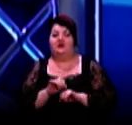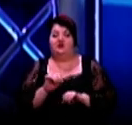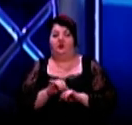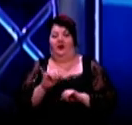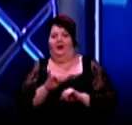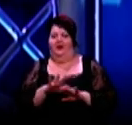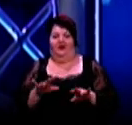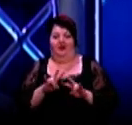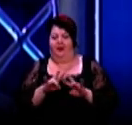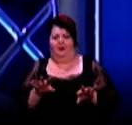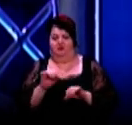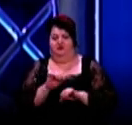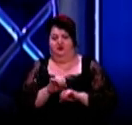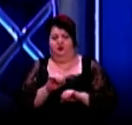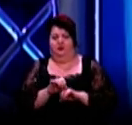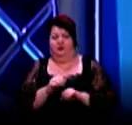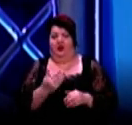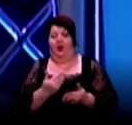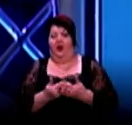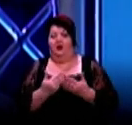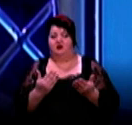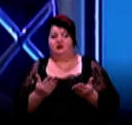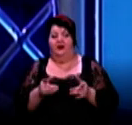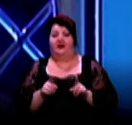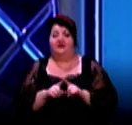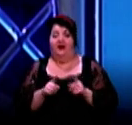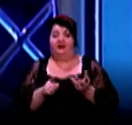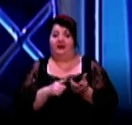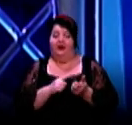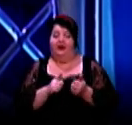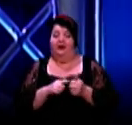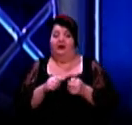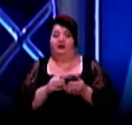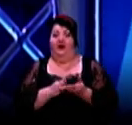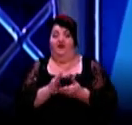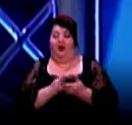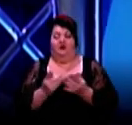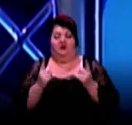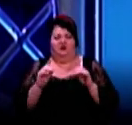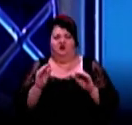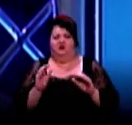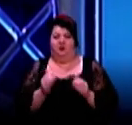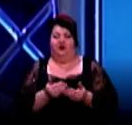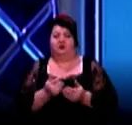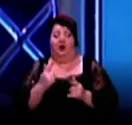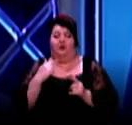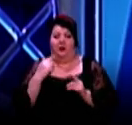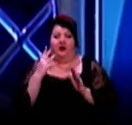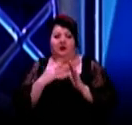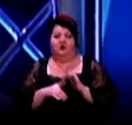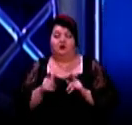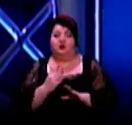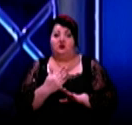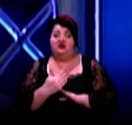зупиняться, адже. Але все-таки кількість вакансій значно зменшилася. І ми розуміємо, що